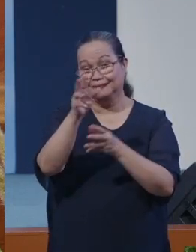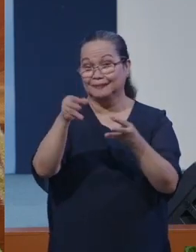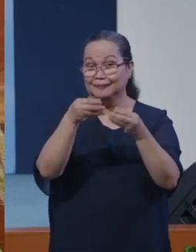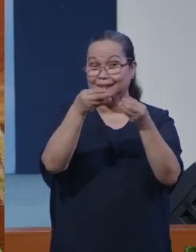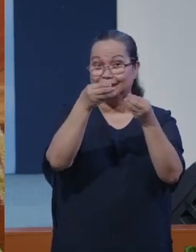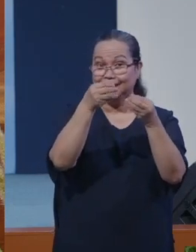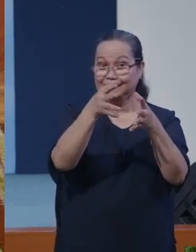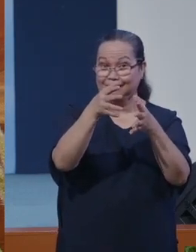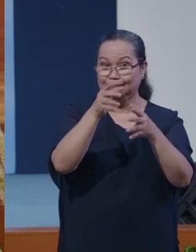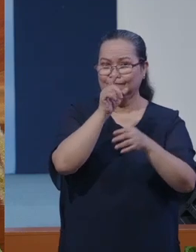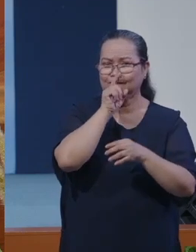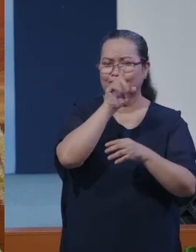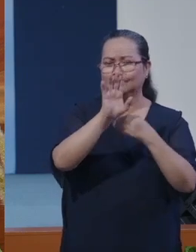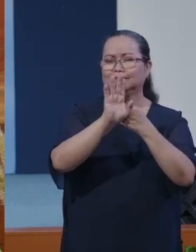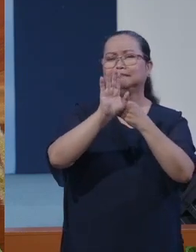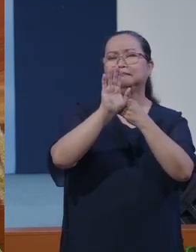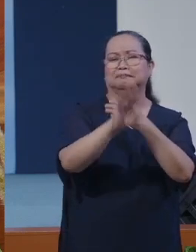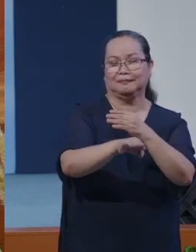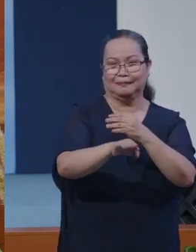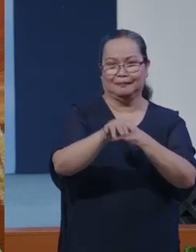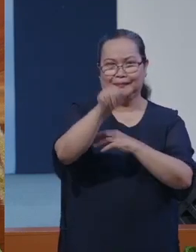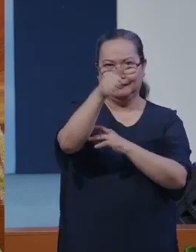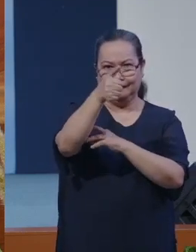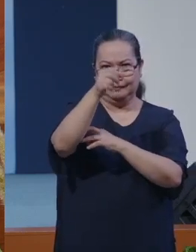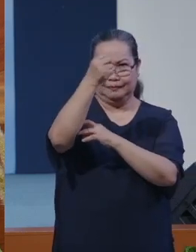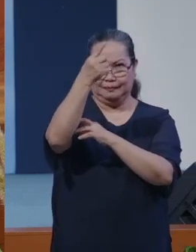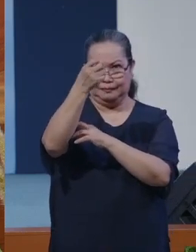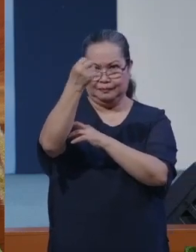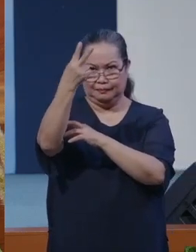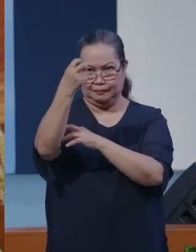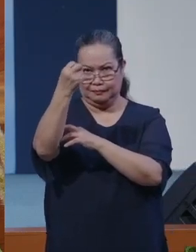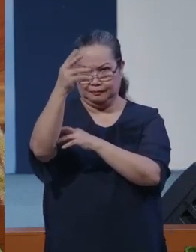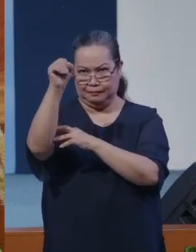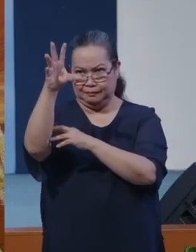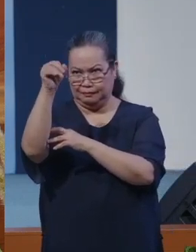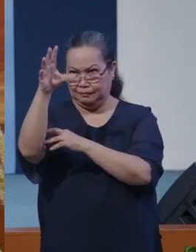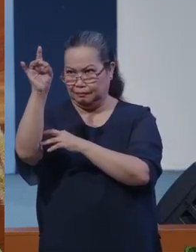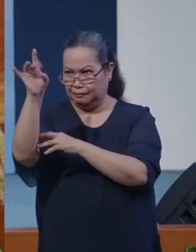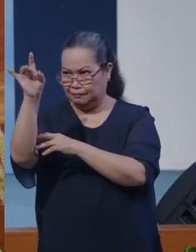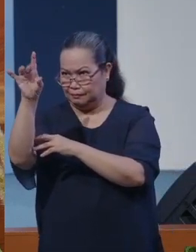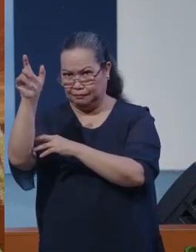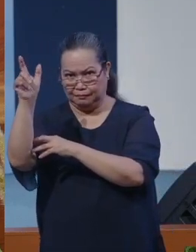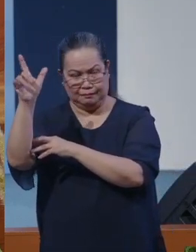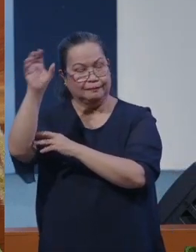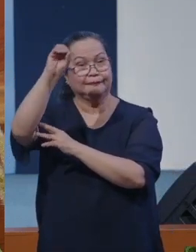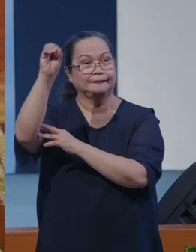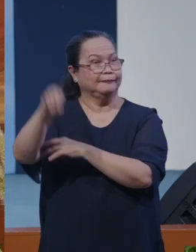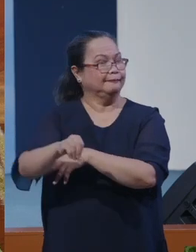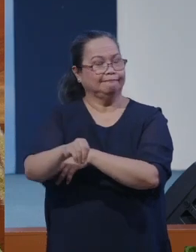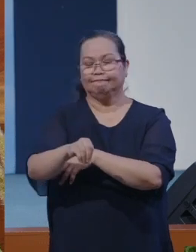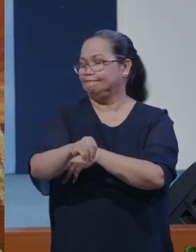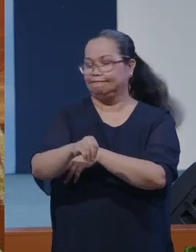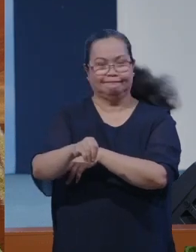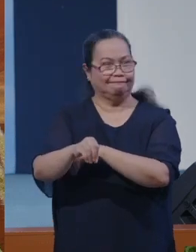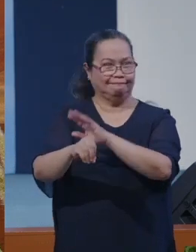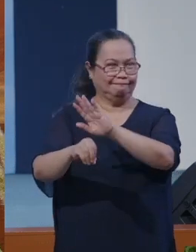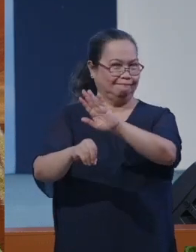ng guaranteed return na 10, 11, 12, 15, 18, 20% a